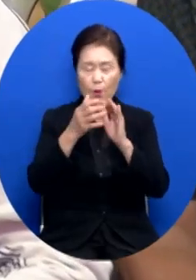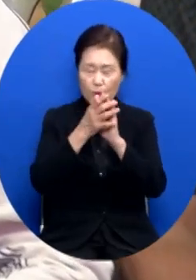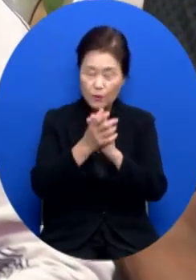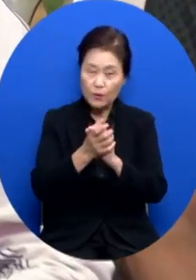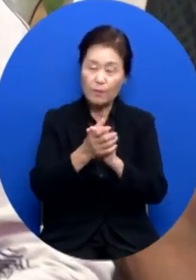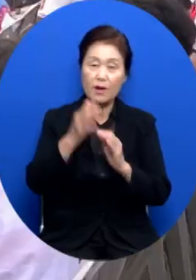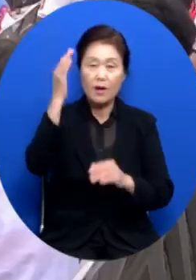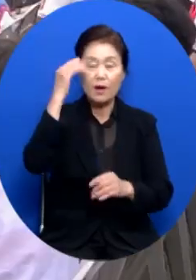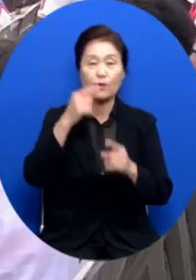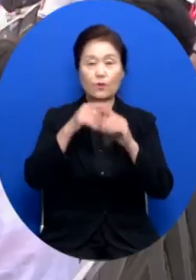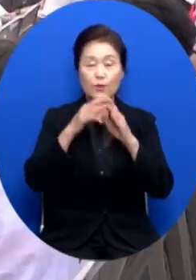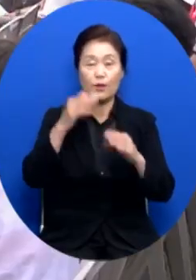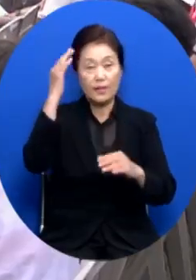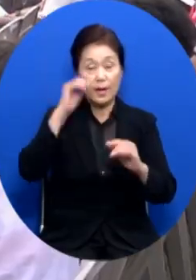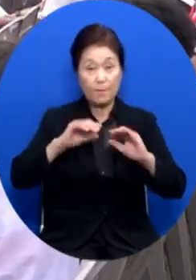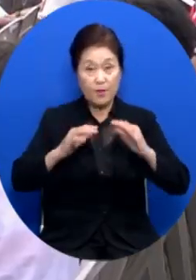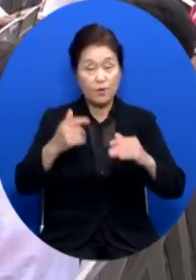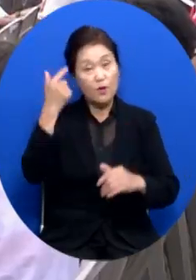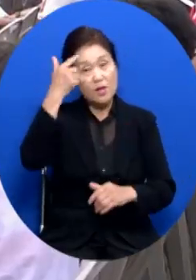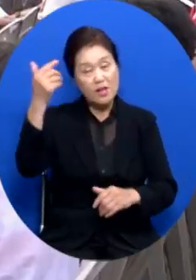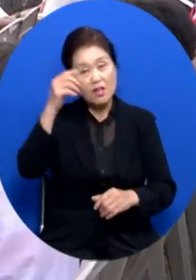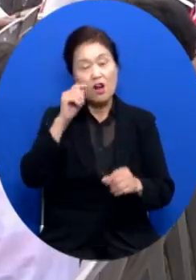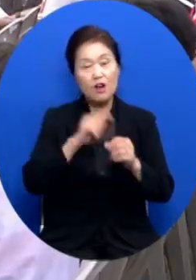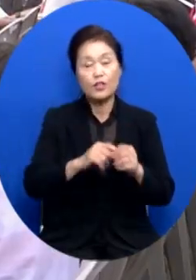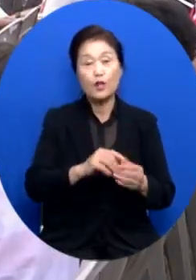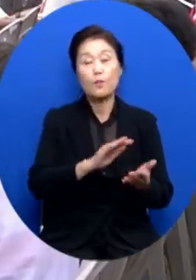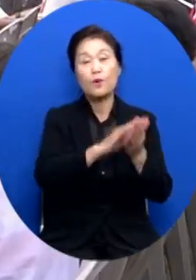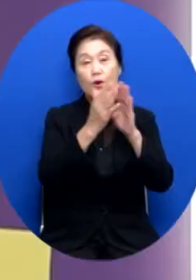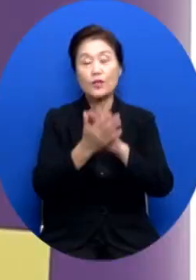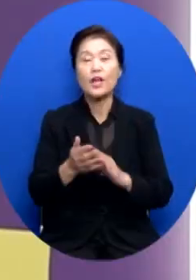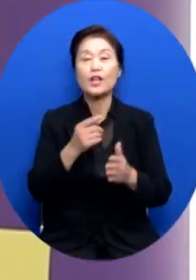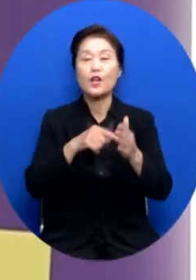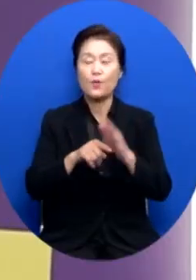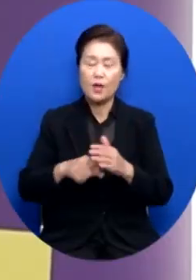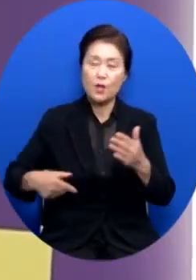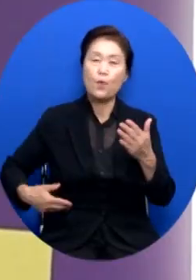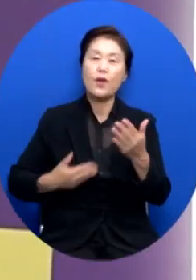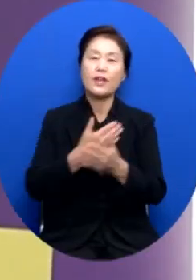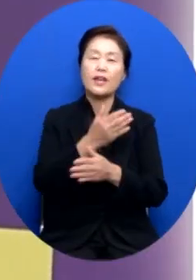한국교회와 대한민국의 영적 변화를 위한 회계 기도를 드렸습니다.